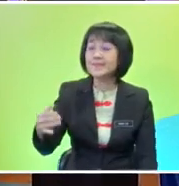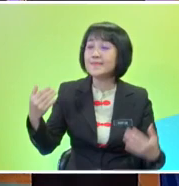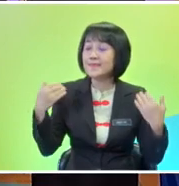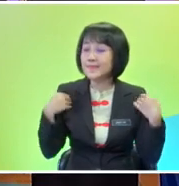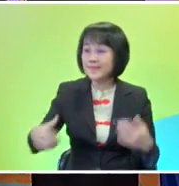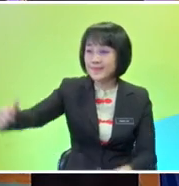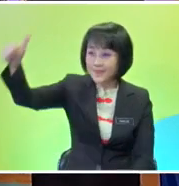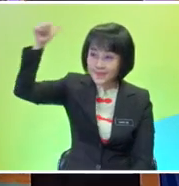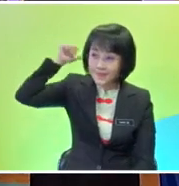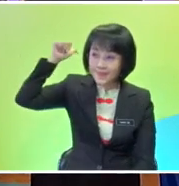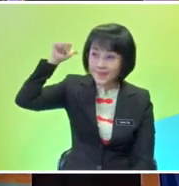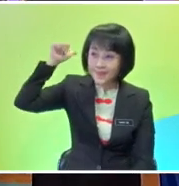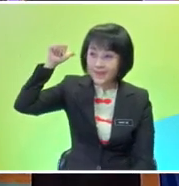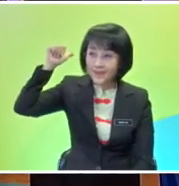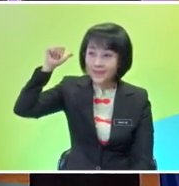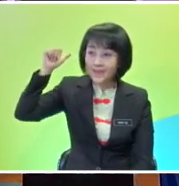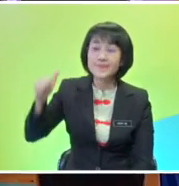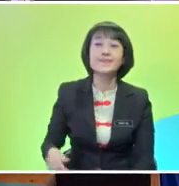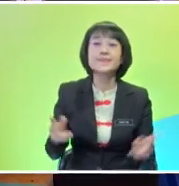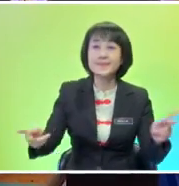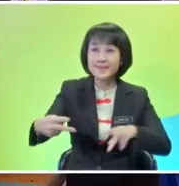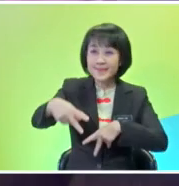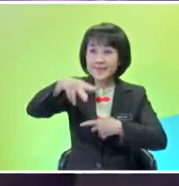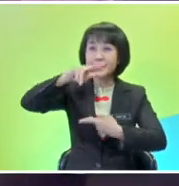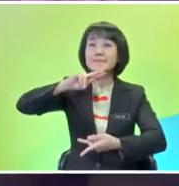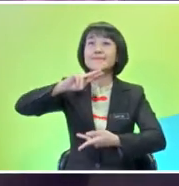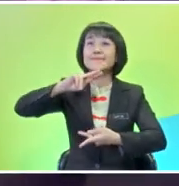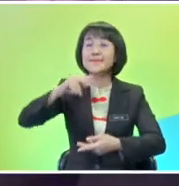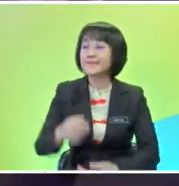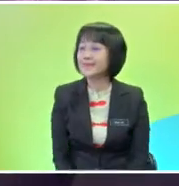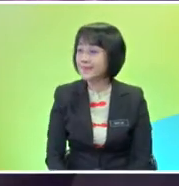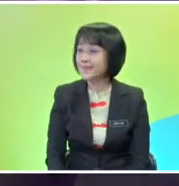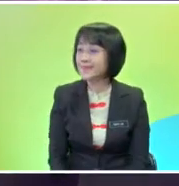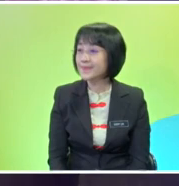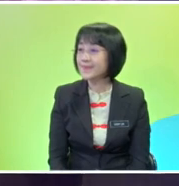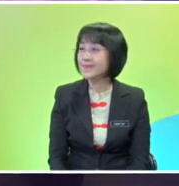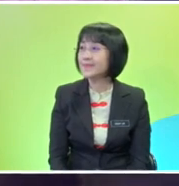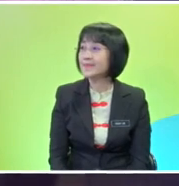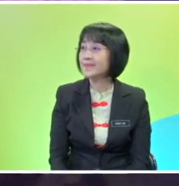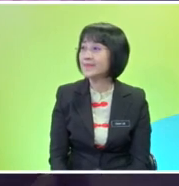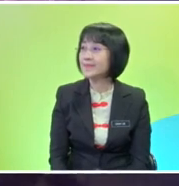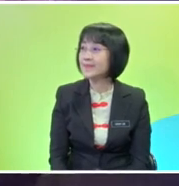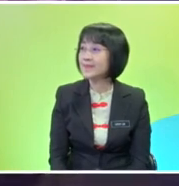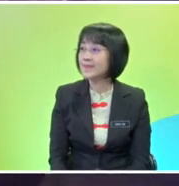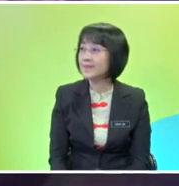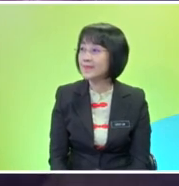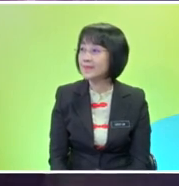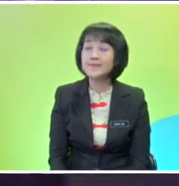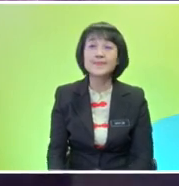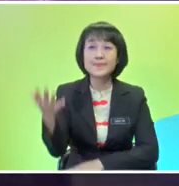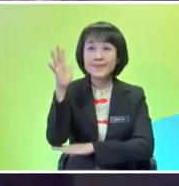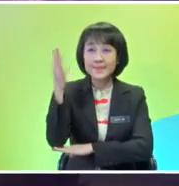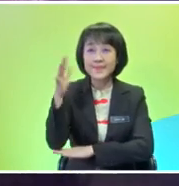belakang di belakang kotak kotak ya ataupun kita boleh cakap pokok itu berada di